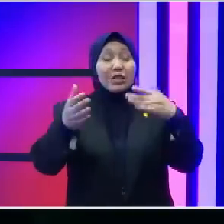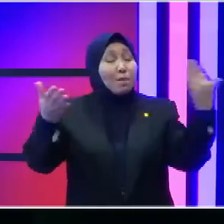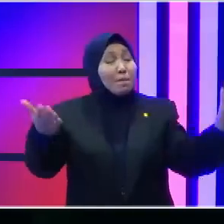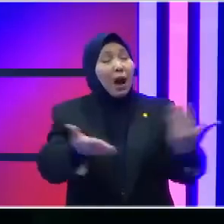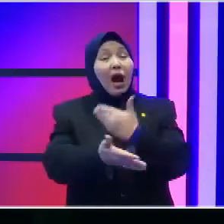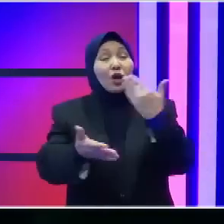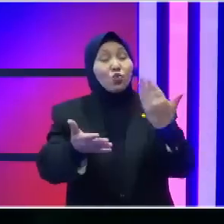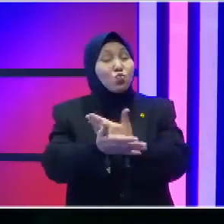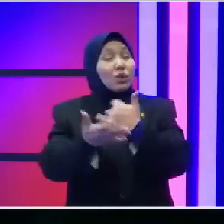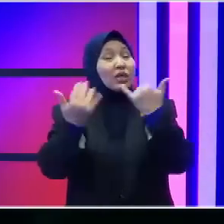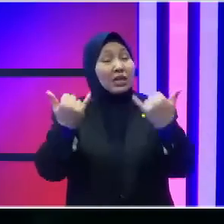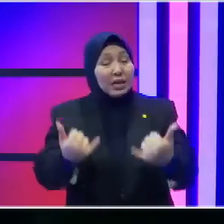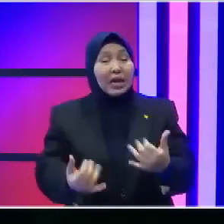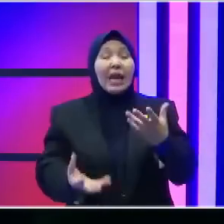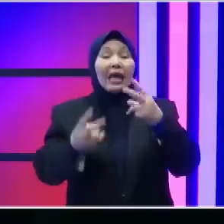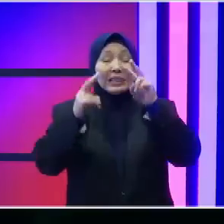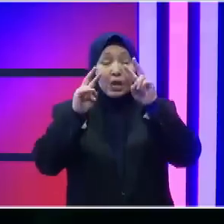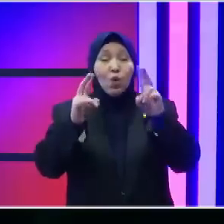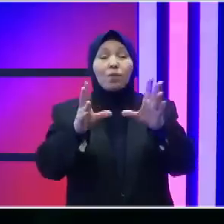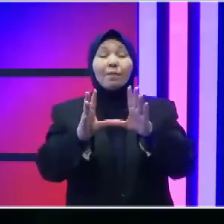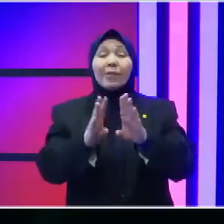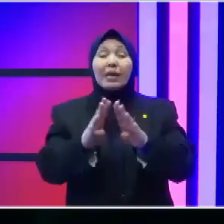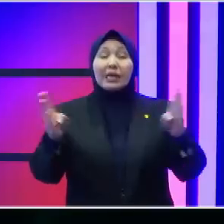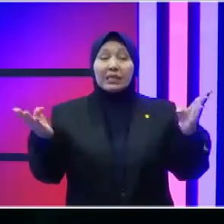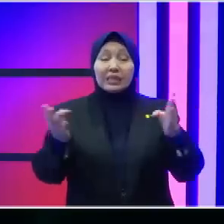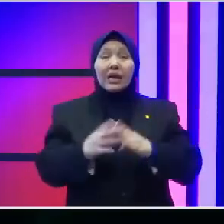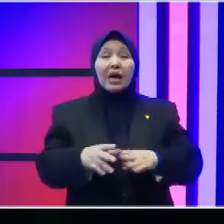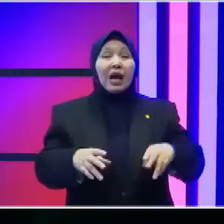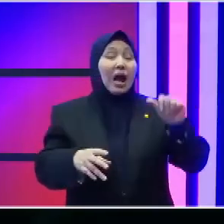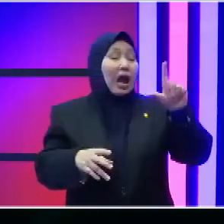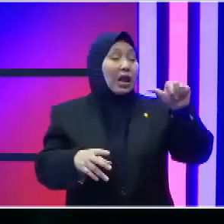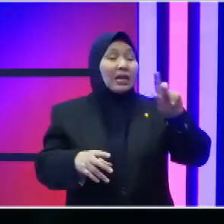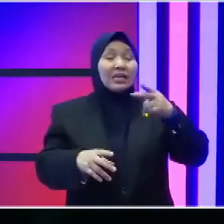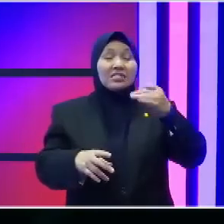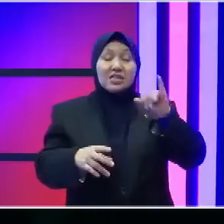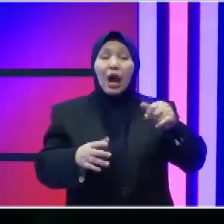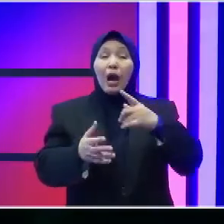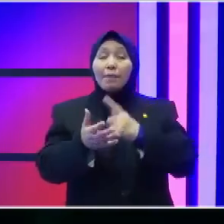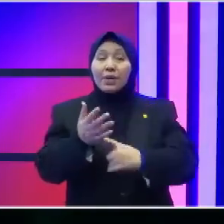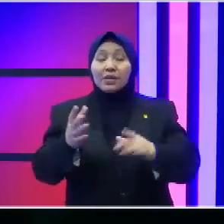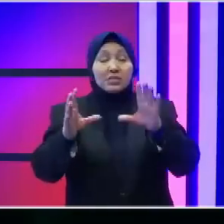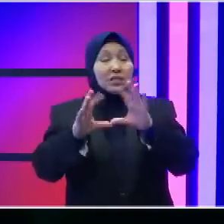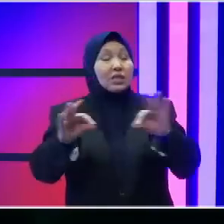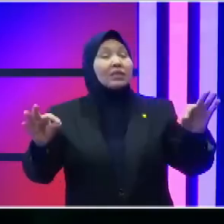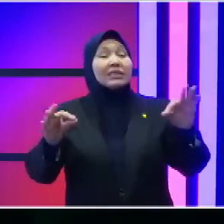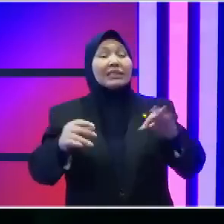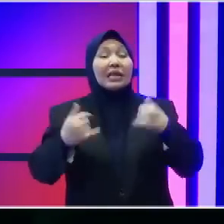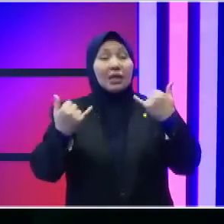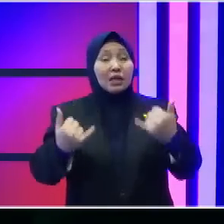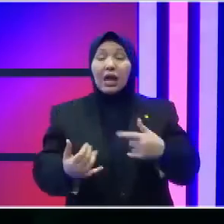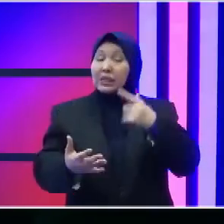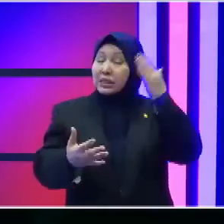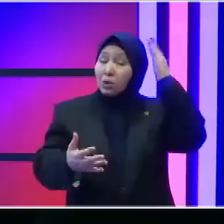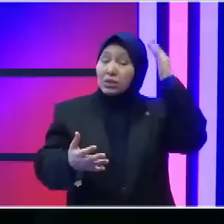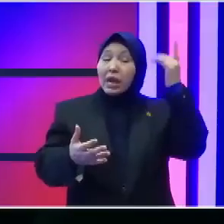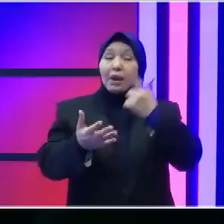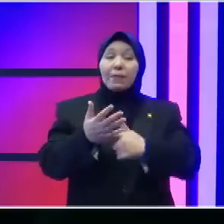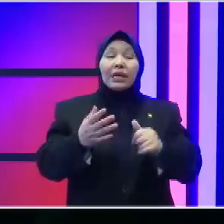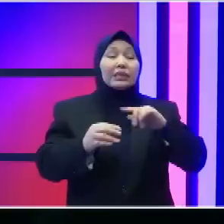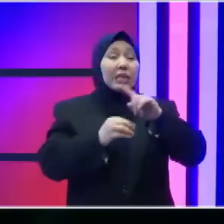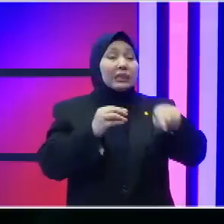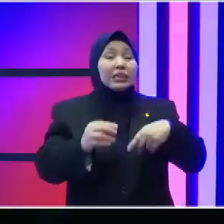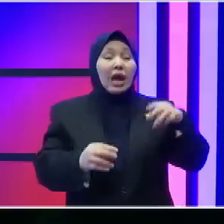Terbaru ya. Kalau tuan-tuan nak tengok cerita berita Al-Hijrah ya, apa perkembangan terkini, Allah kata, tahu tak berita terkini tentang